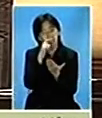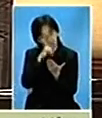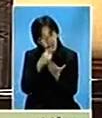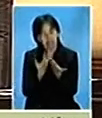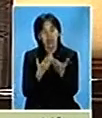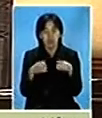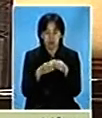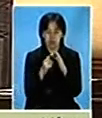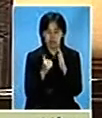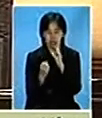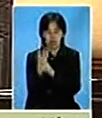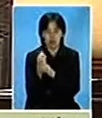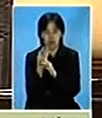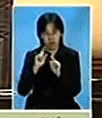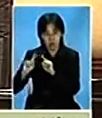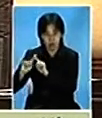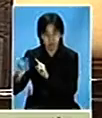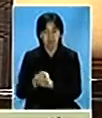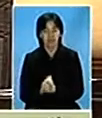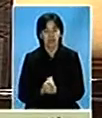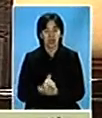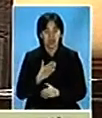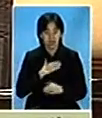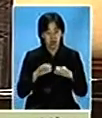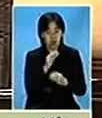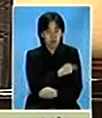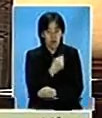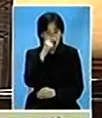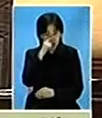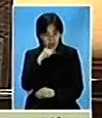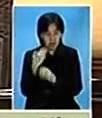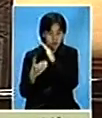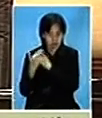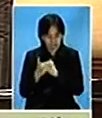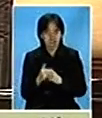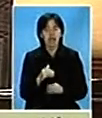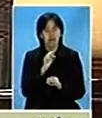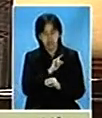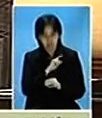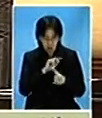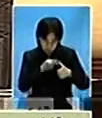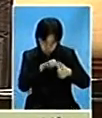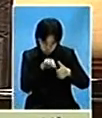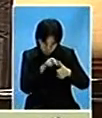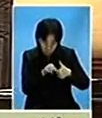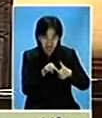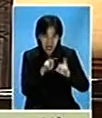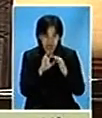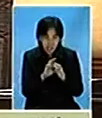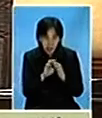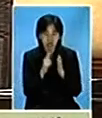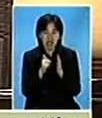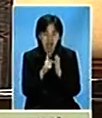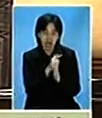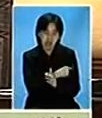กลุ่มแต่ว่ากฎหมายวิชาชีพแพทย์แผนไทยนั้นจะดูแลตัวบุคคลที่จะมาเป็นผู้ให้บริการทางด้านการแพทย์แผนไทยเพราะฉะนั้นจึงต้องเขียน